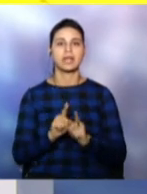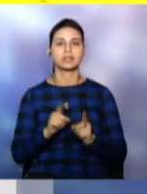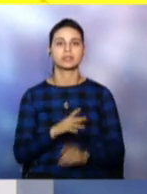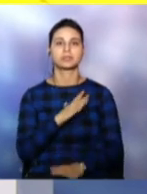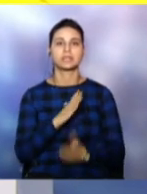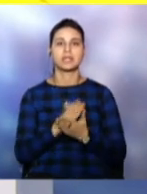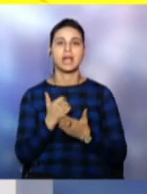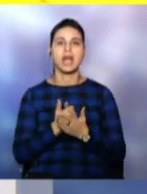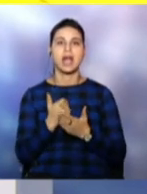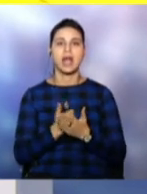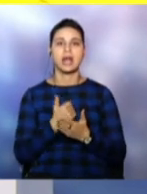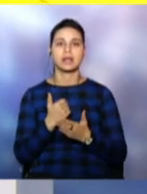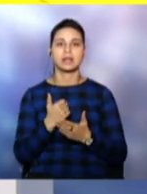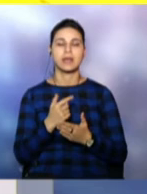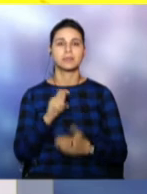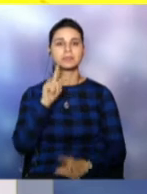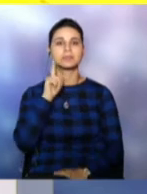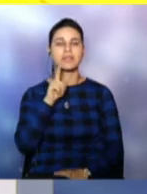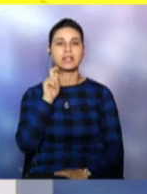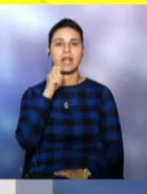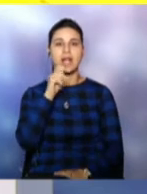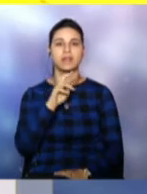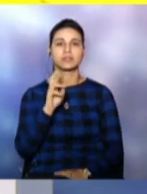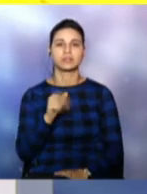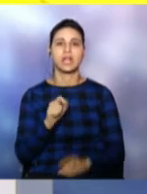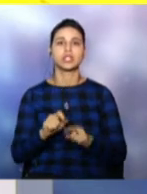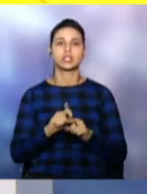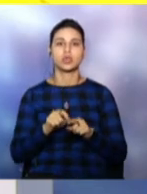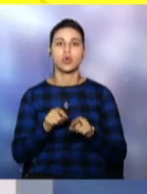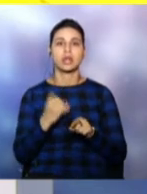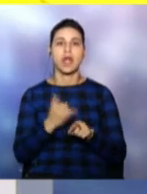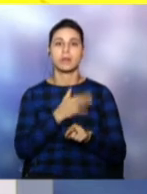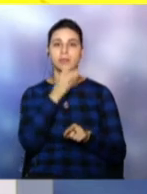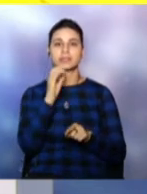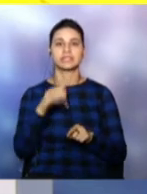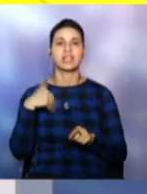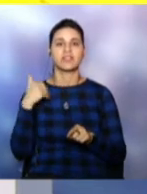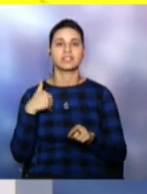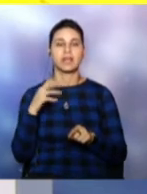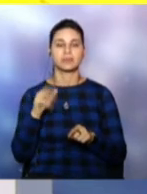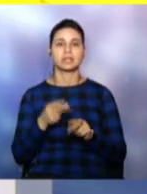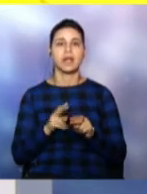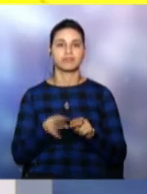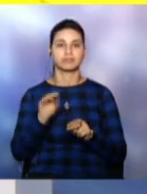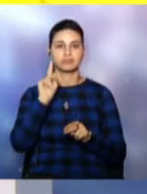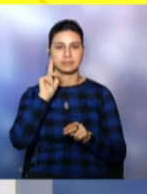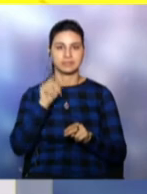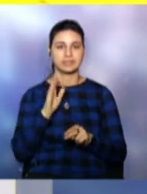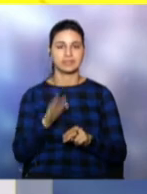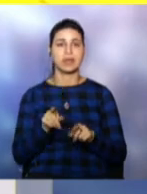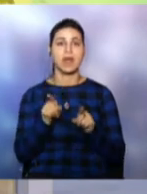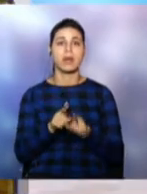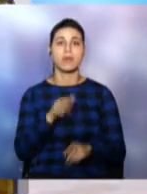მდიდარი ახალი ამოწვერილი მწვანე ხახვი და ნიორი ამ სეზონზე C ვიტამინით და იმედი ამას გაითვალისწინებთ. ამავე